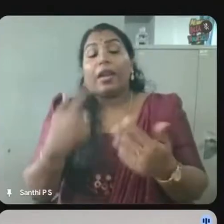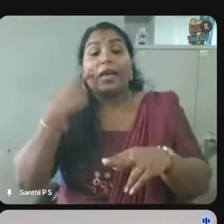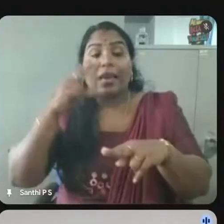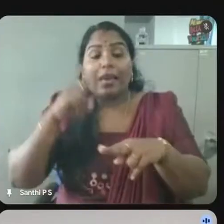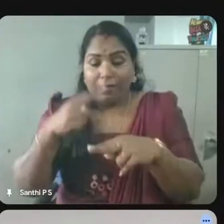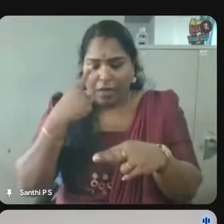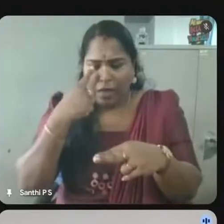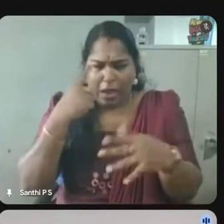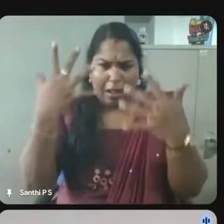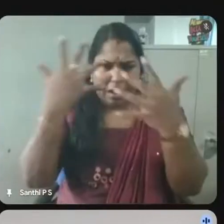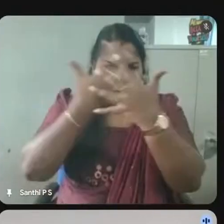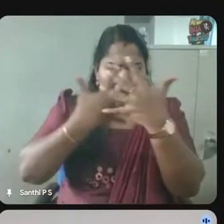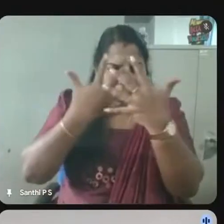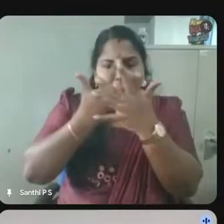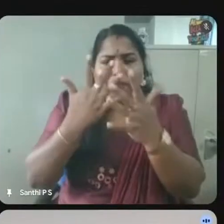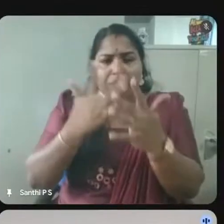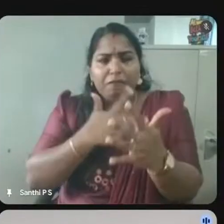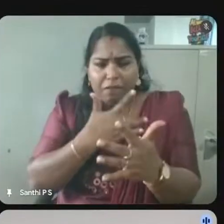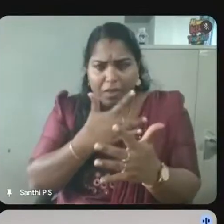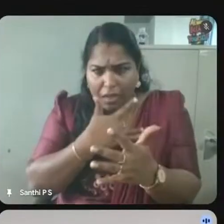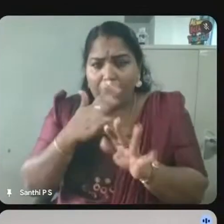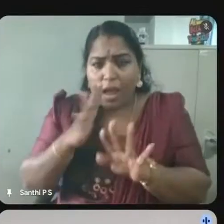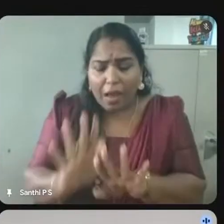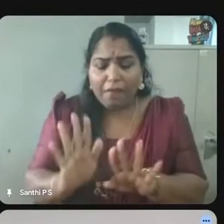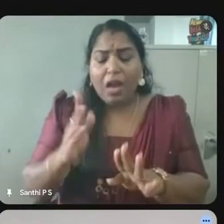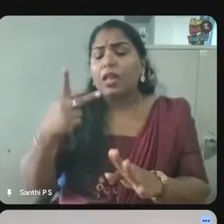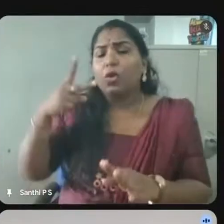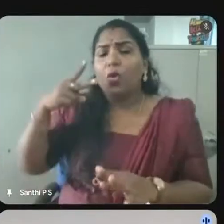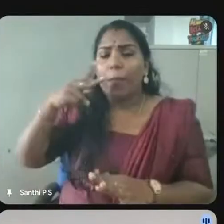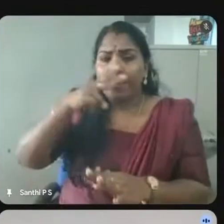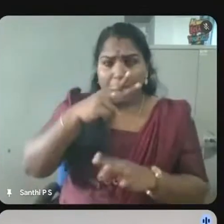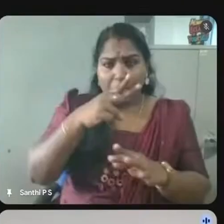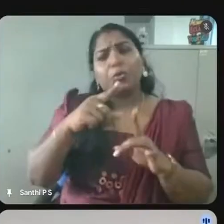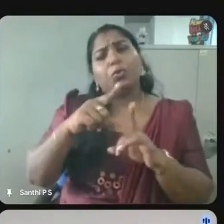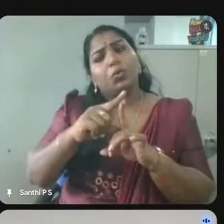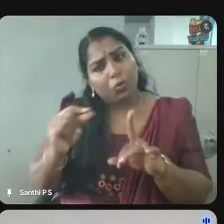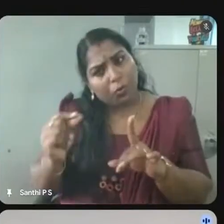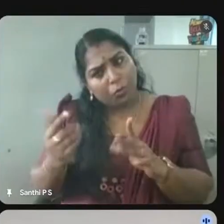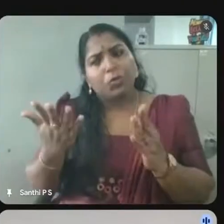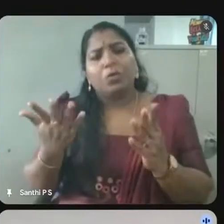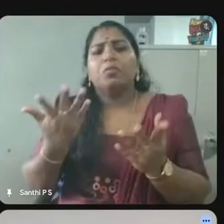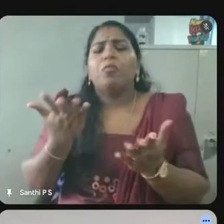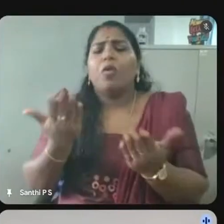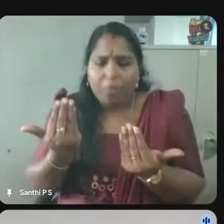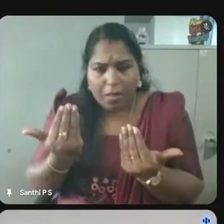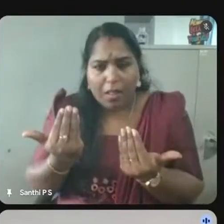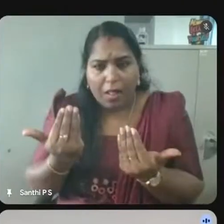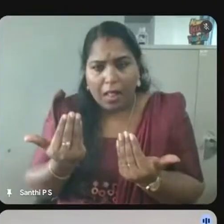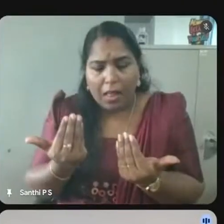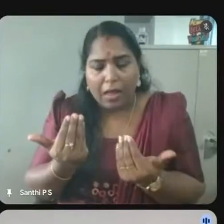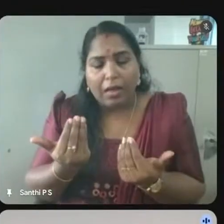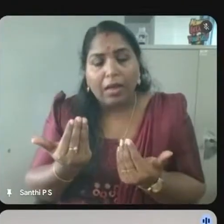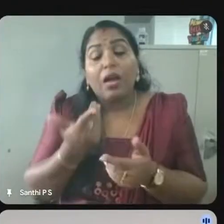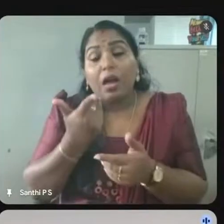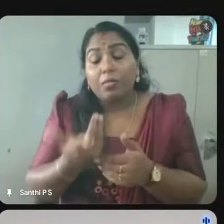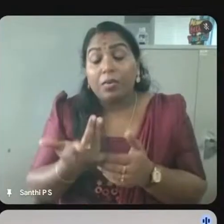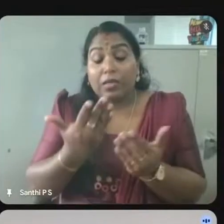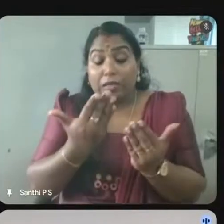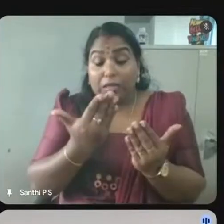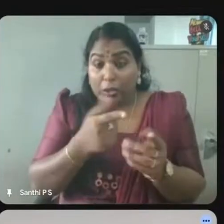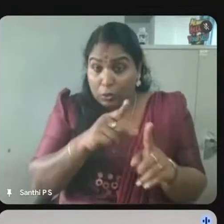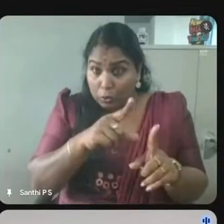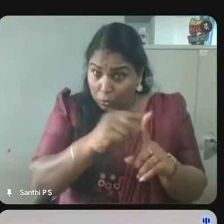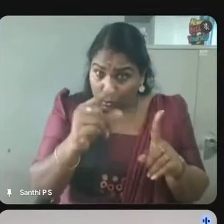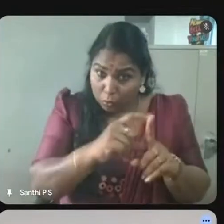അതിന് വളരെ സുലഭമാണ് ഇന്നത്തെ കാറ്ററാക്ട് സർജറിയുടെ ചികിത്സ. അത് ലഭ്യമാക്കുകയാണെങ്കിൽ 1 ബില്യൺ